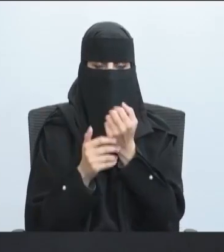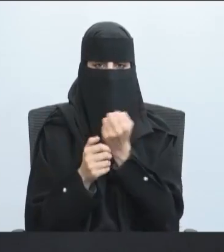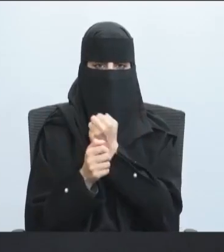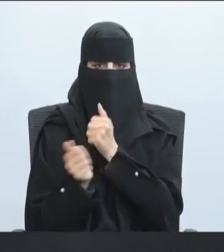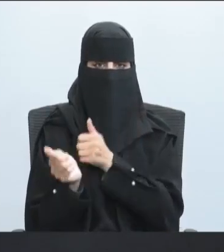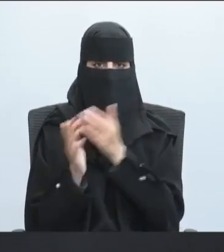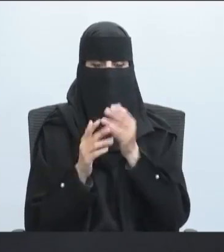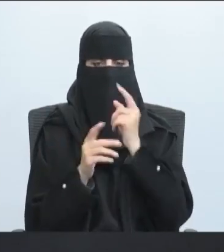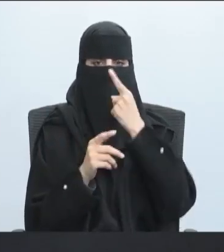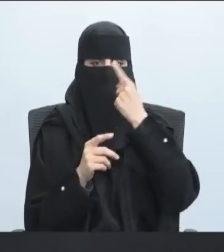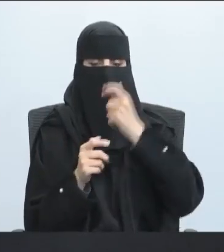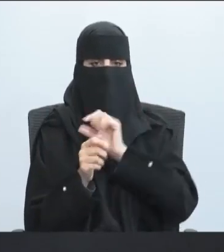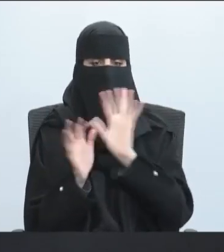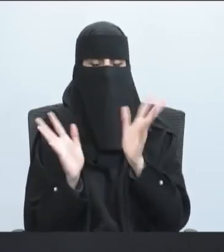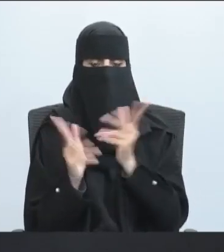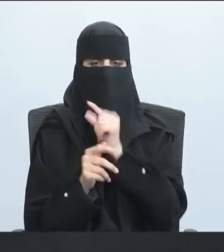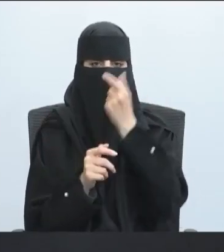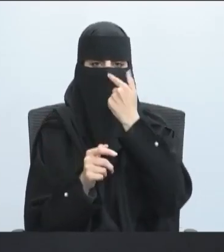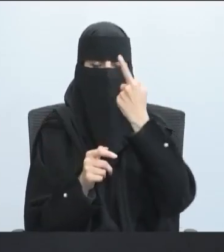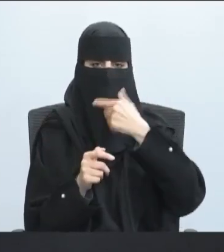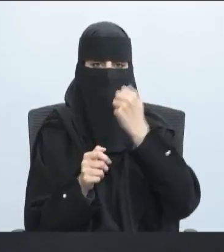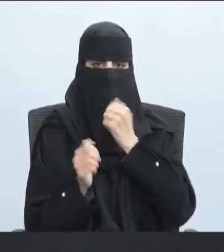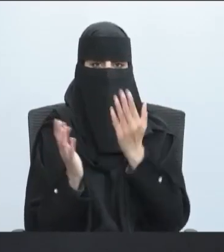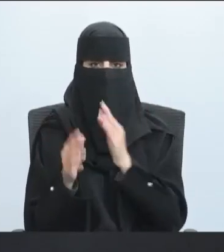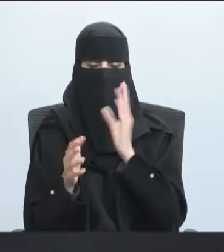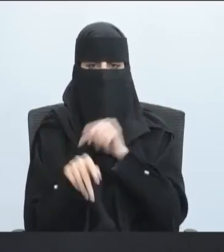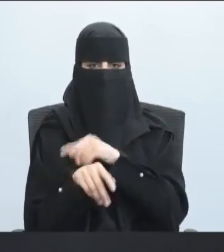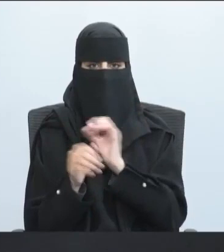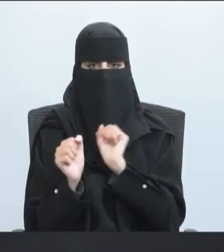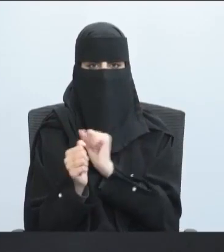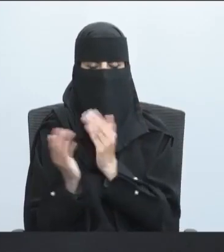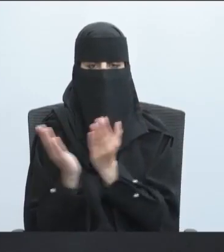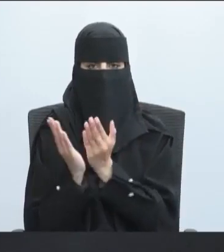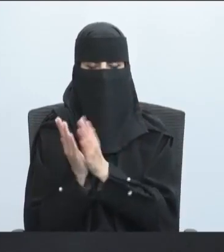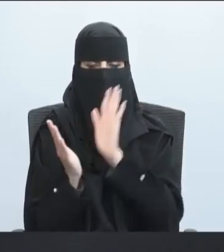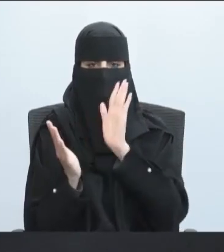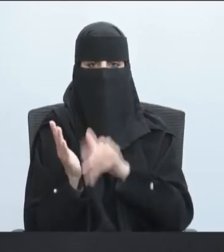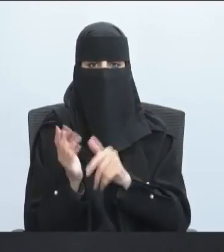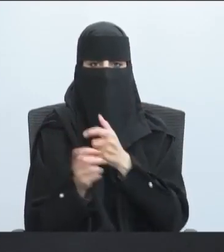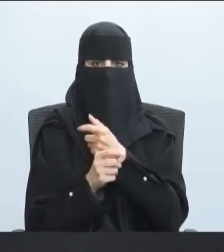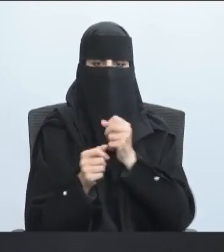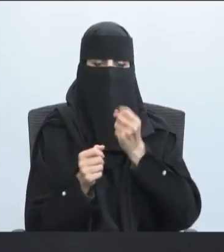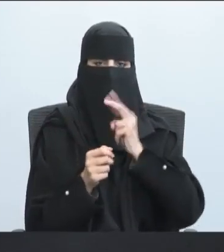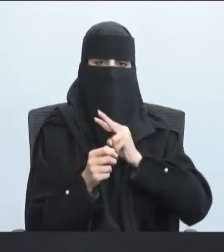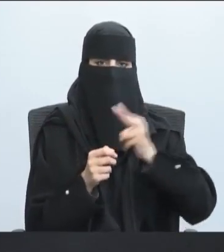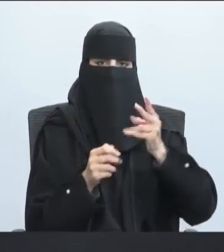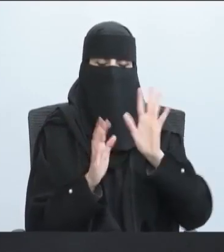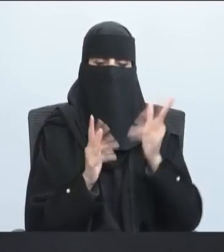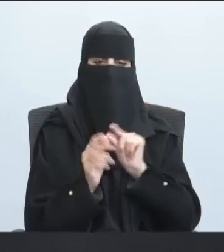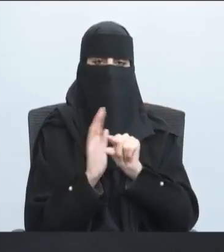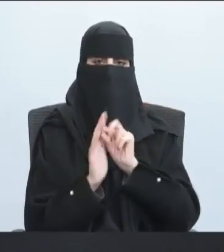وهذا في الامور الشخصيه الوقت الذي تقضيه في الدراسه بالتاكيد هنالك تكلفه فرصه بديله لامر